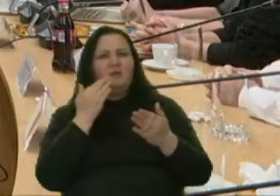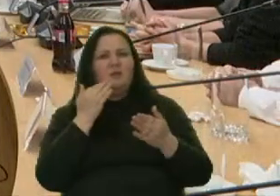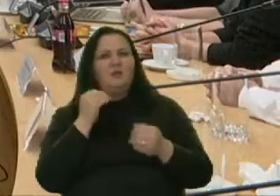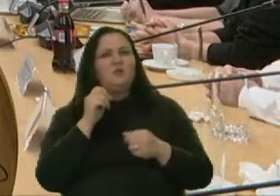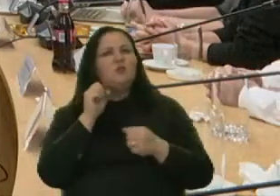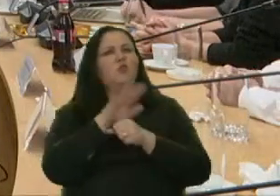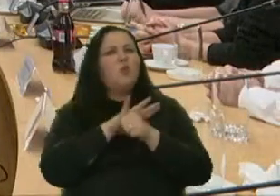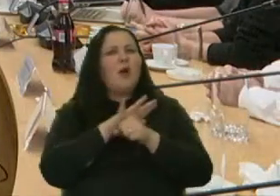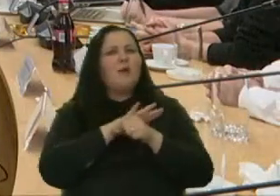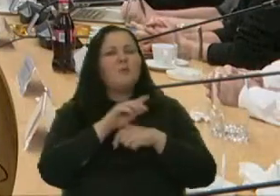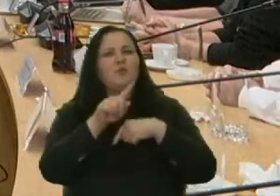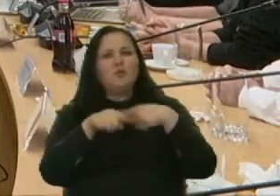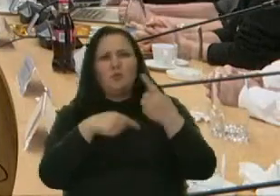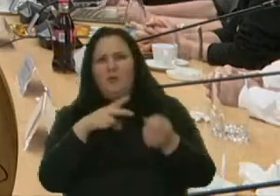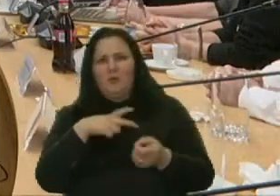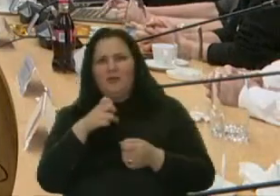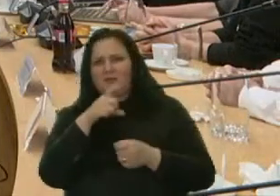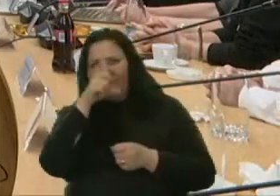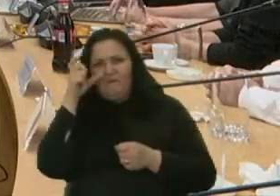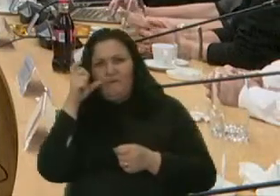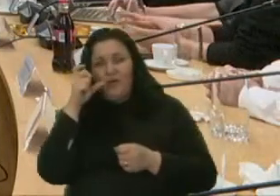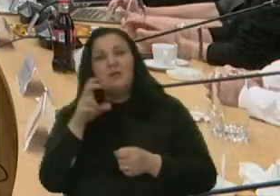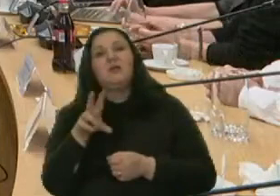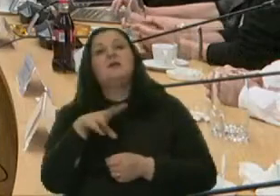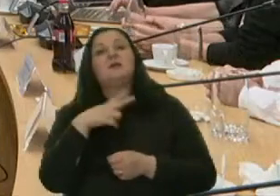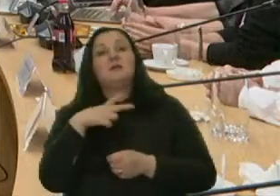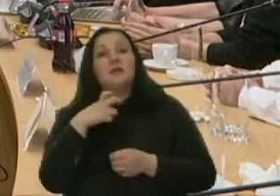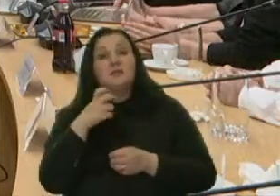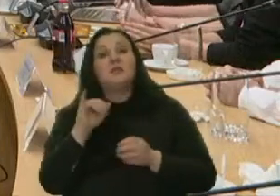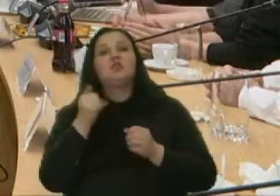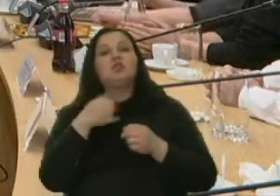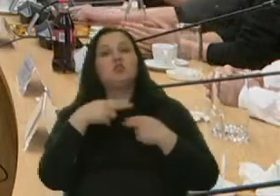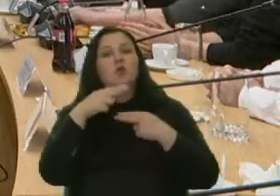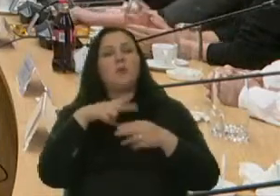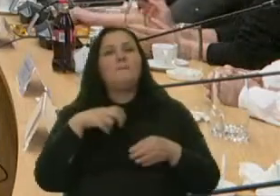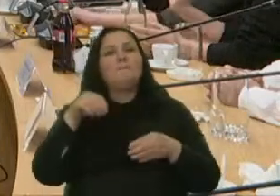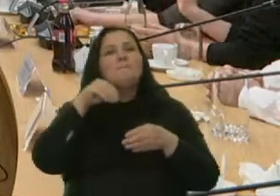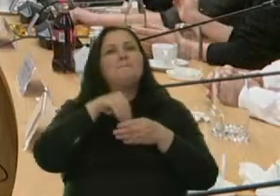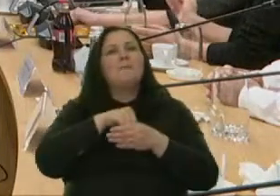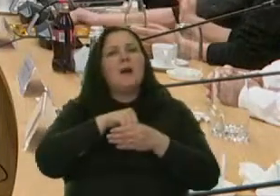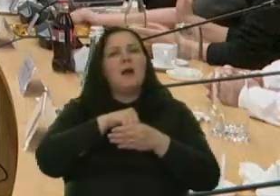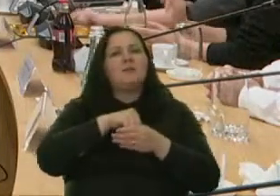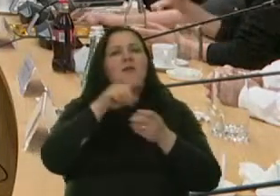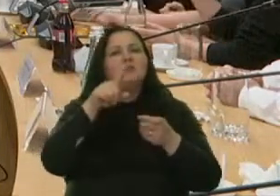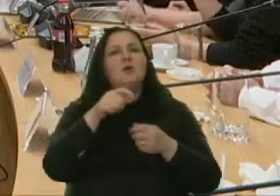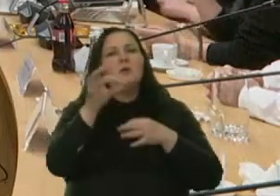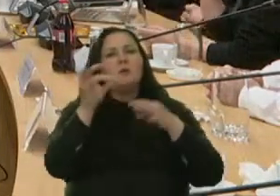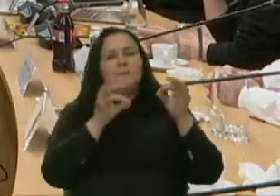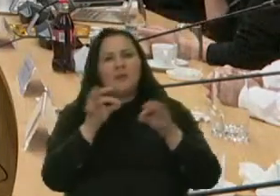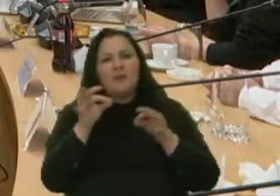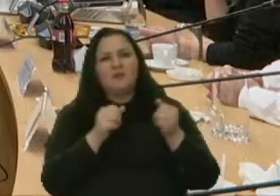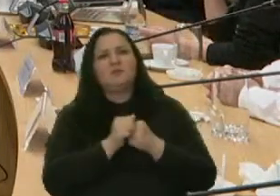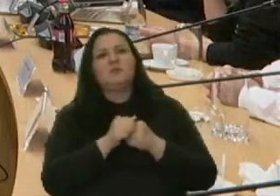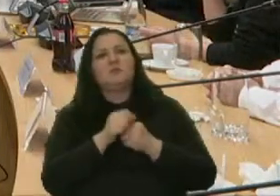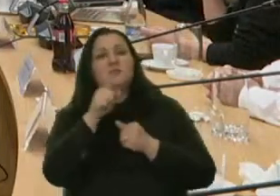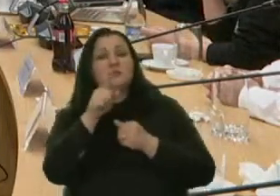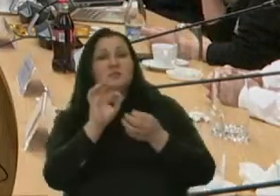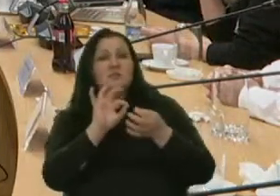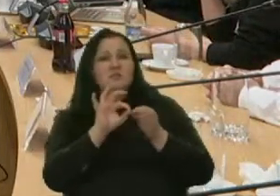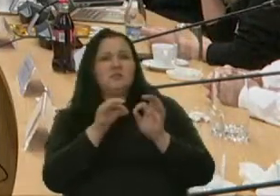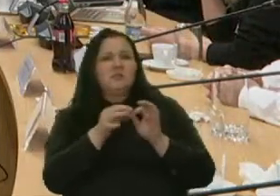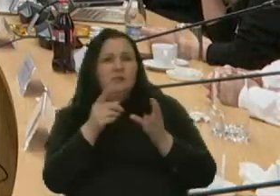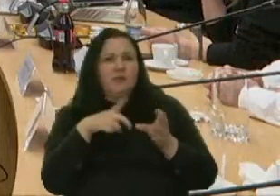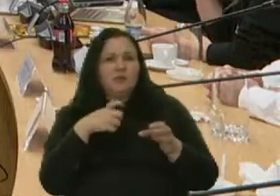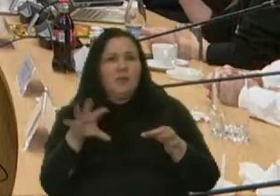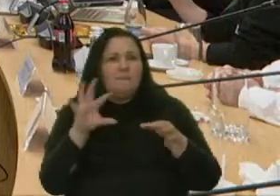urmează după ați fost Și sunteți partea acestui proces și când v a spus că vă detona în direct înseamnă că vă detona clientelismul la care este